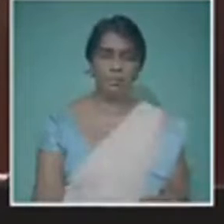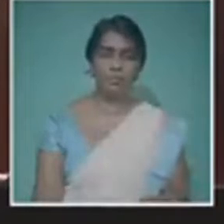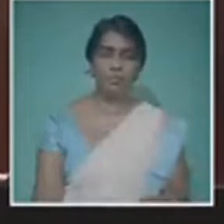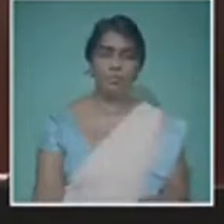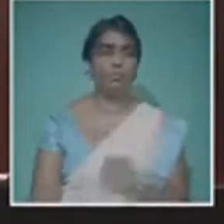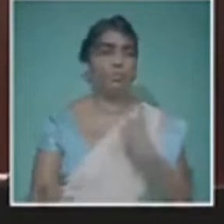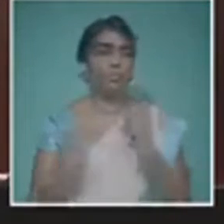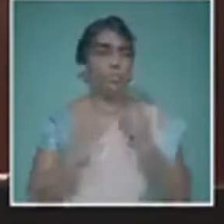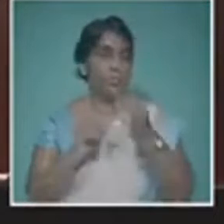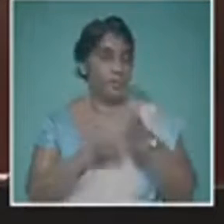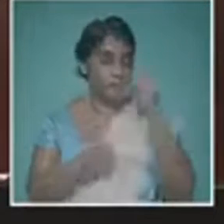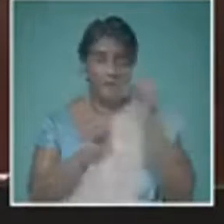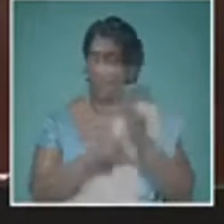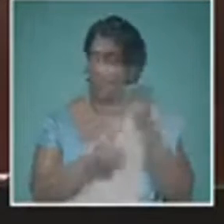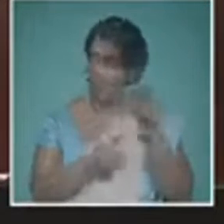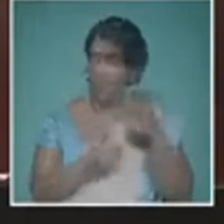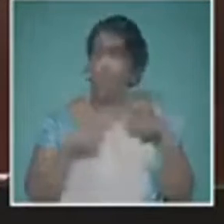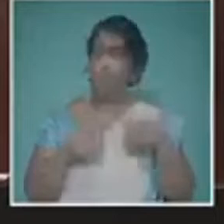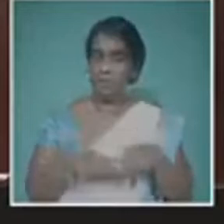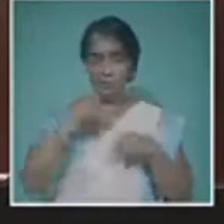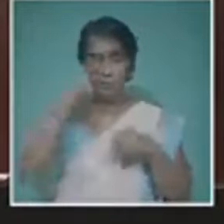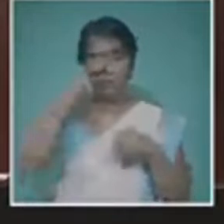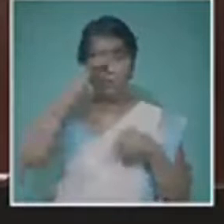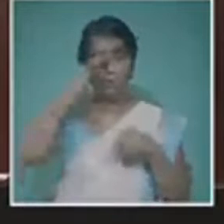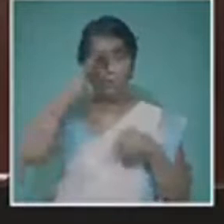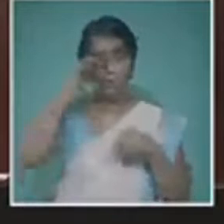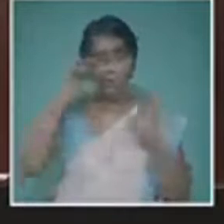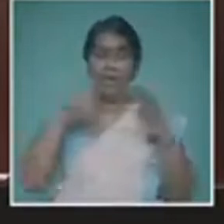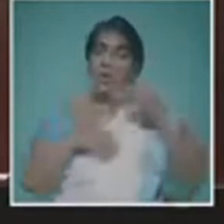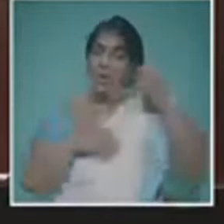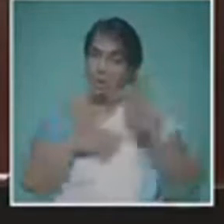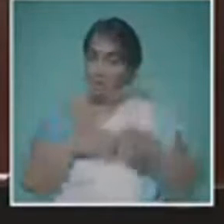காரக சபாபத்து மணி அதாபி வெதகத்